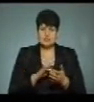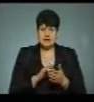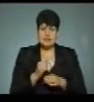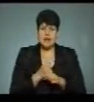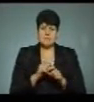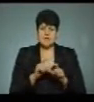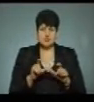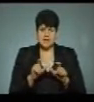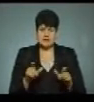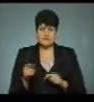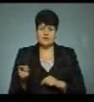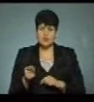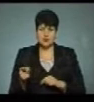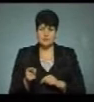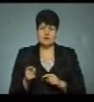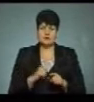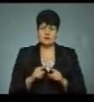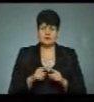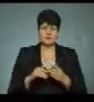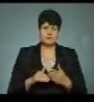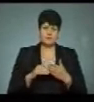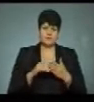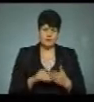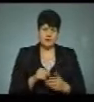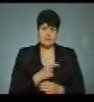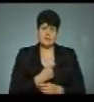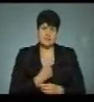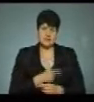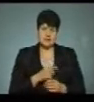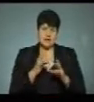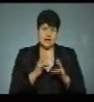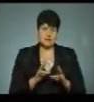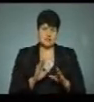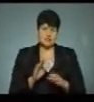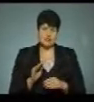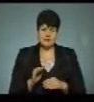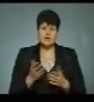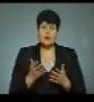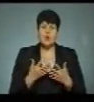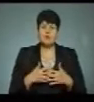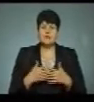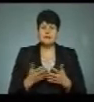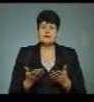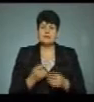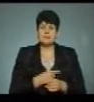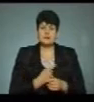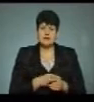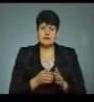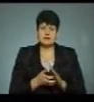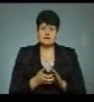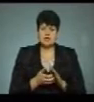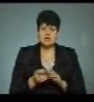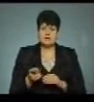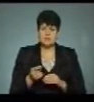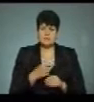закладів Тернополя та центру екстреної медичної допомоги та медицини катастроф. Якого обладнання та медикаментів не вистачає в